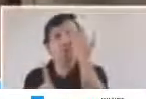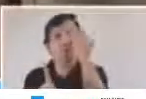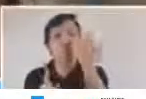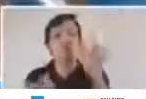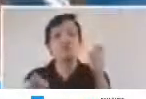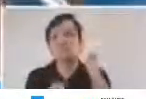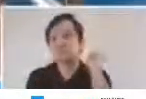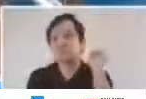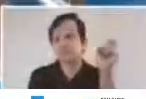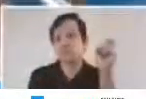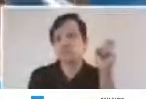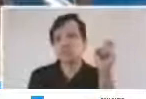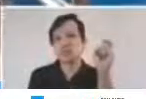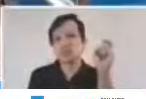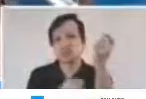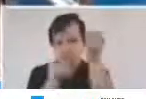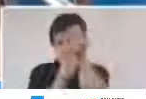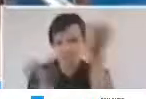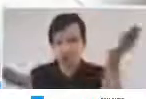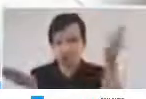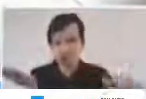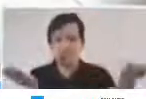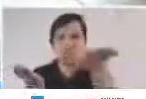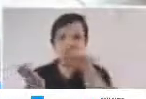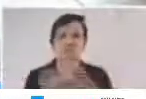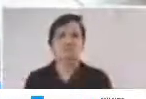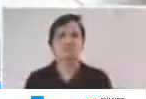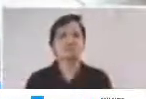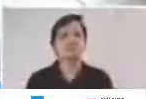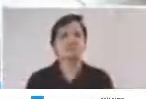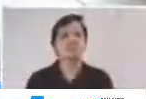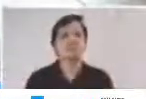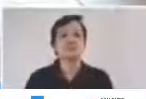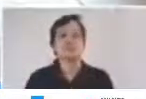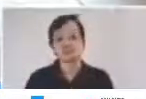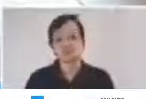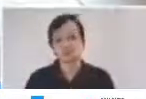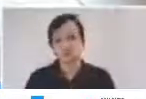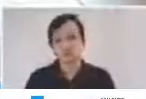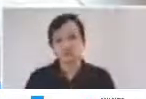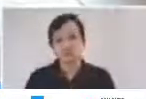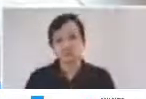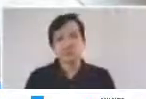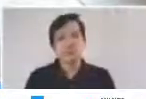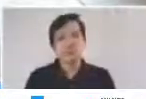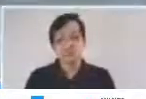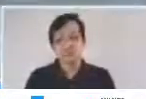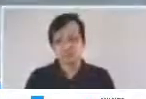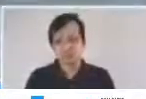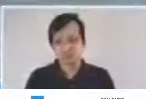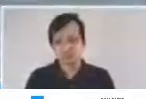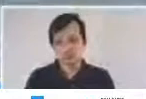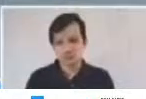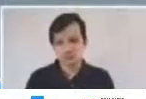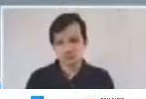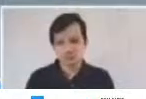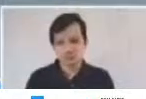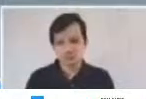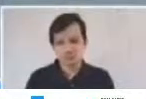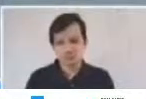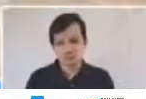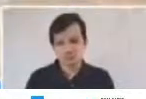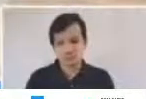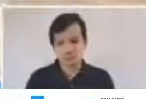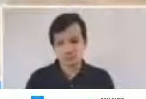sila, kailangan silang i-isolate at i-test. Ngayon, yun naman pong isa pang kailangan itanong kung nagkaroon sila ng simptomas for